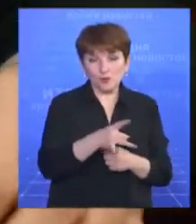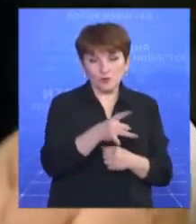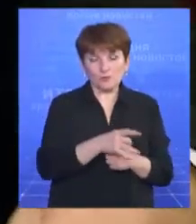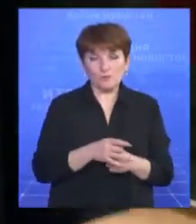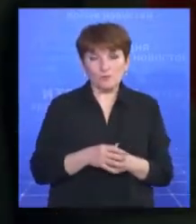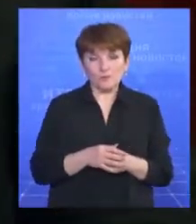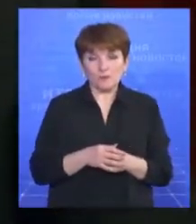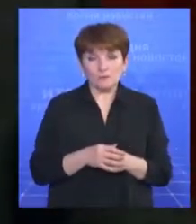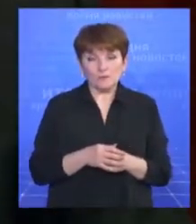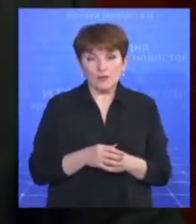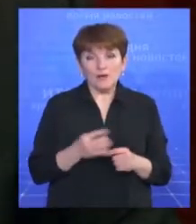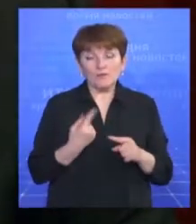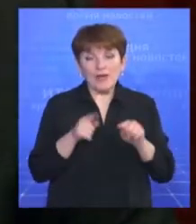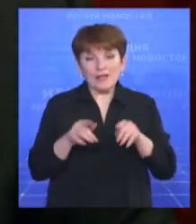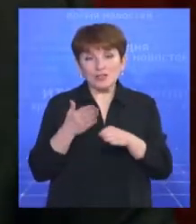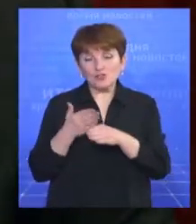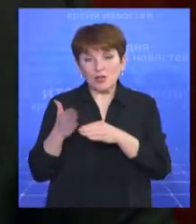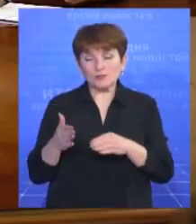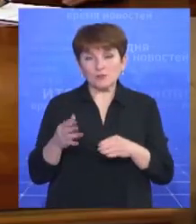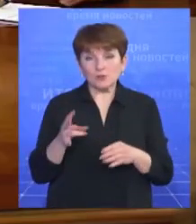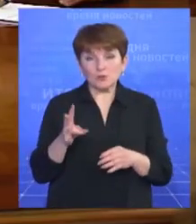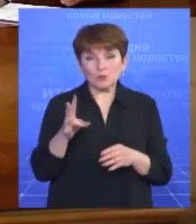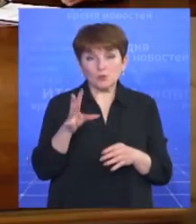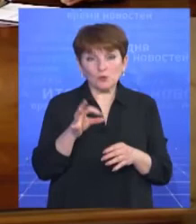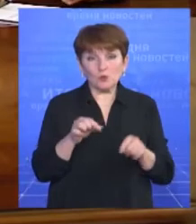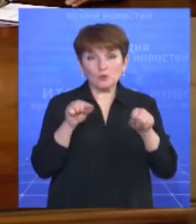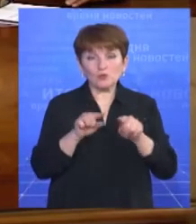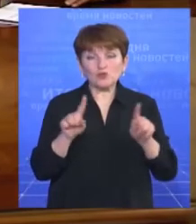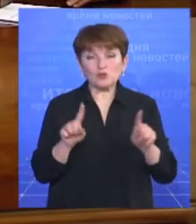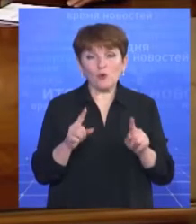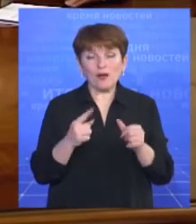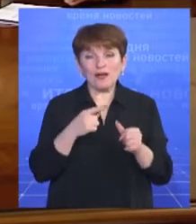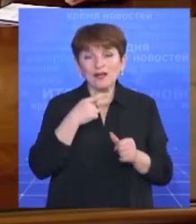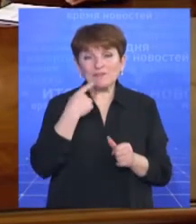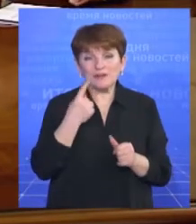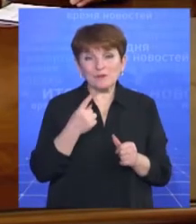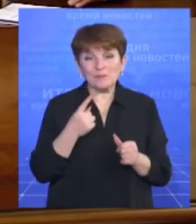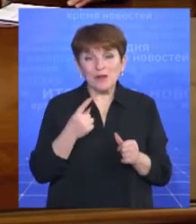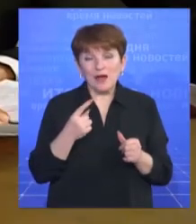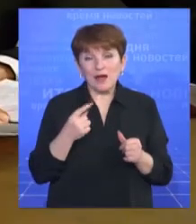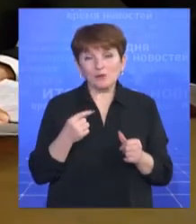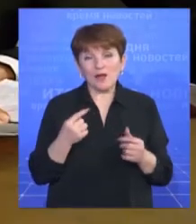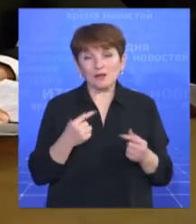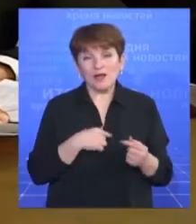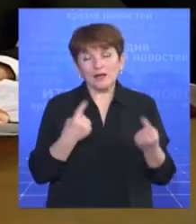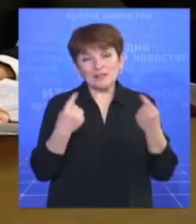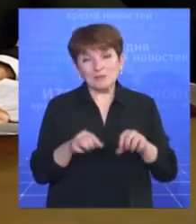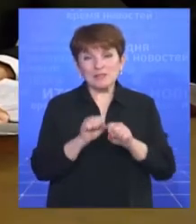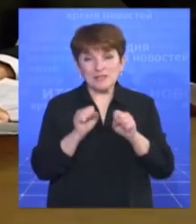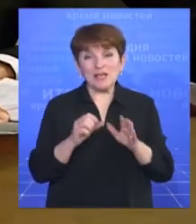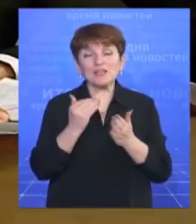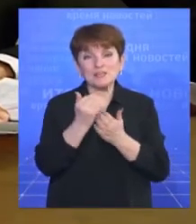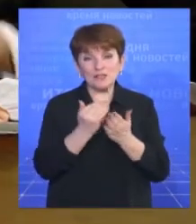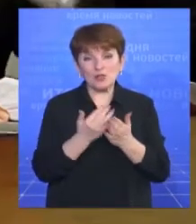регионов в этой части. Но тут, что называется, расслабляться нельзя,